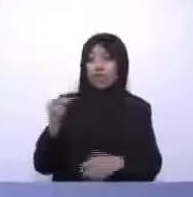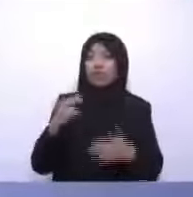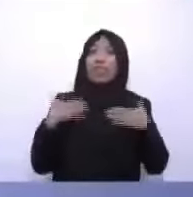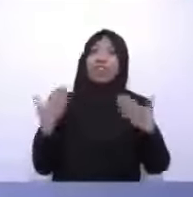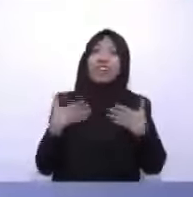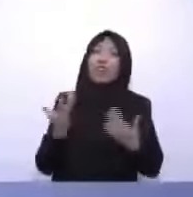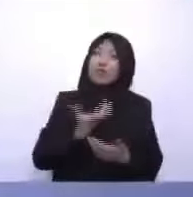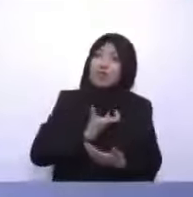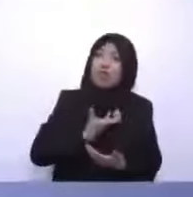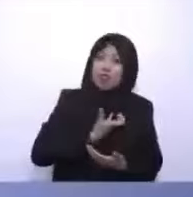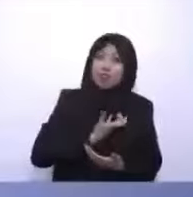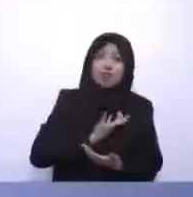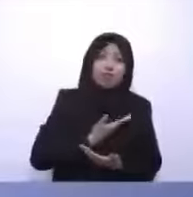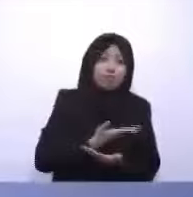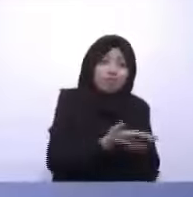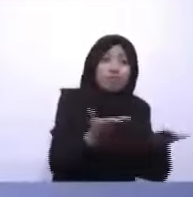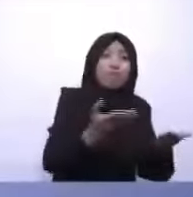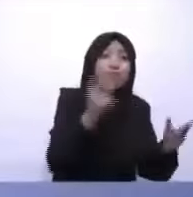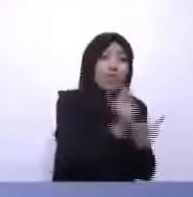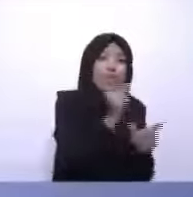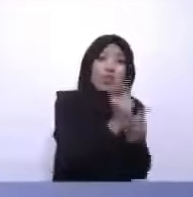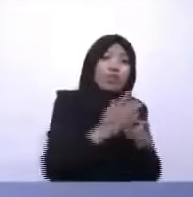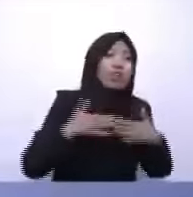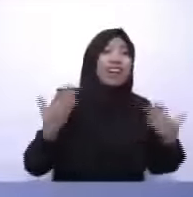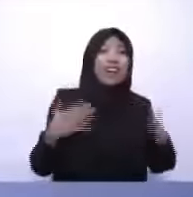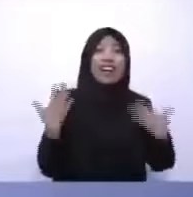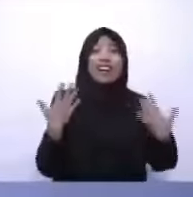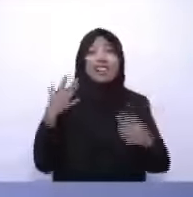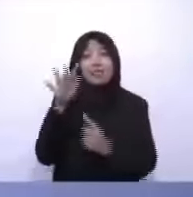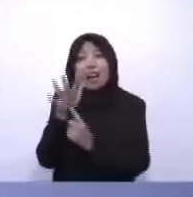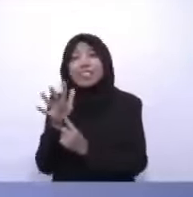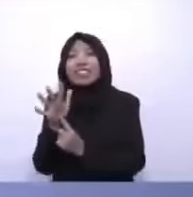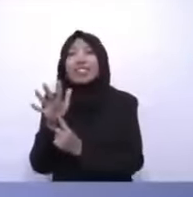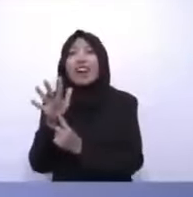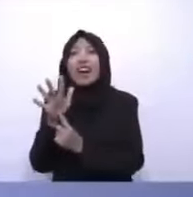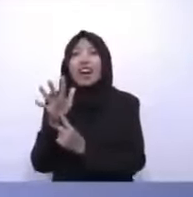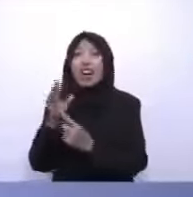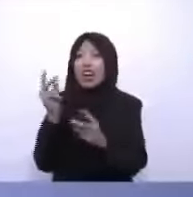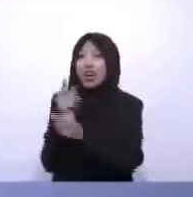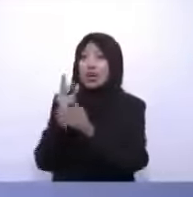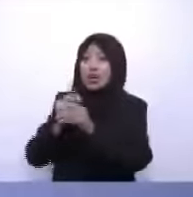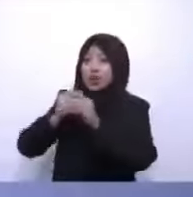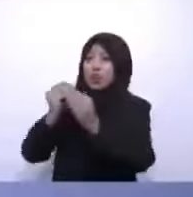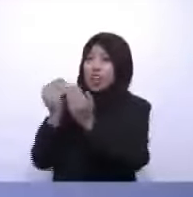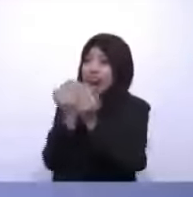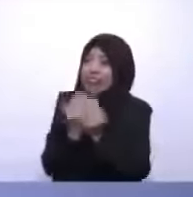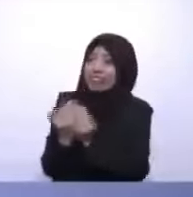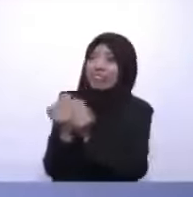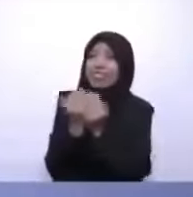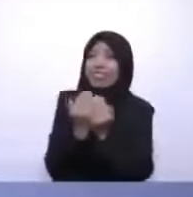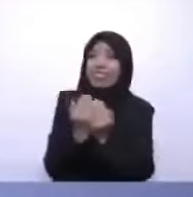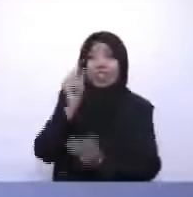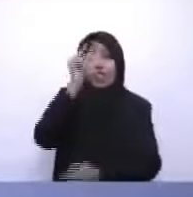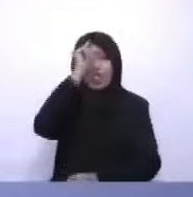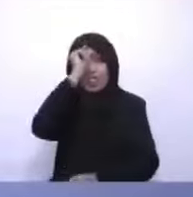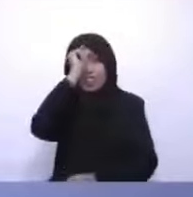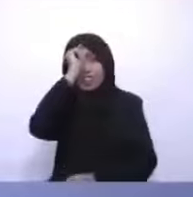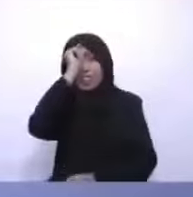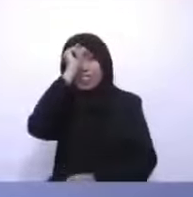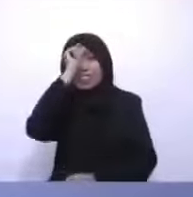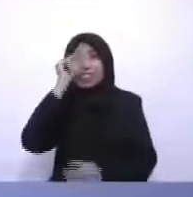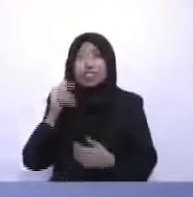sekali membahagiakan para guru, mahasiswa, guru ngaji, ustaz,